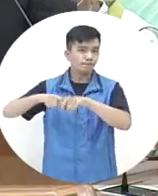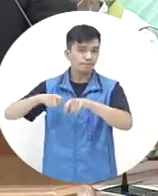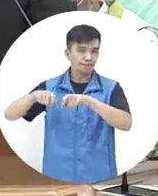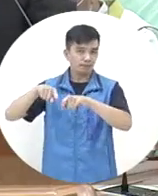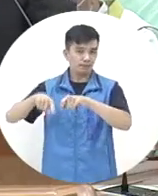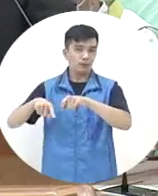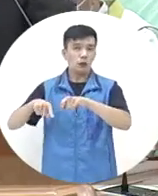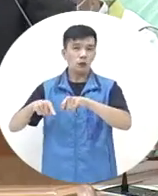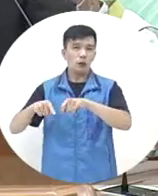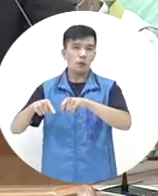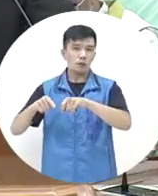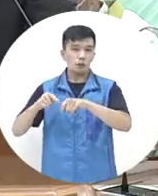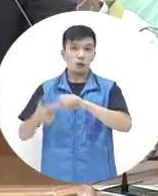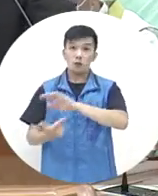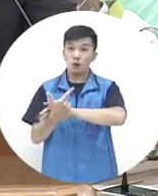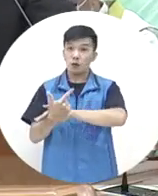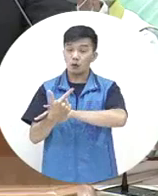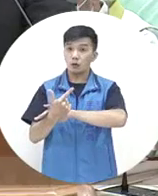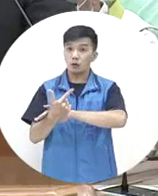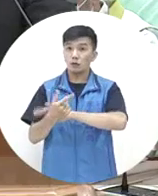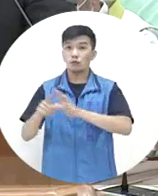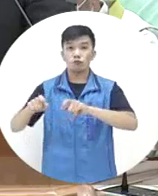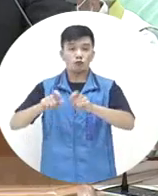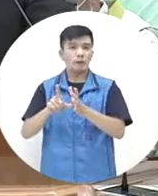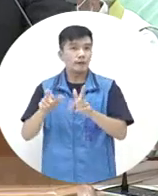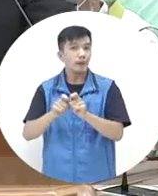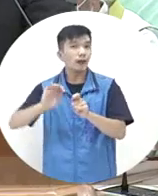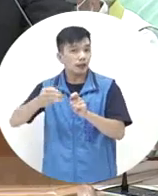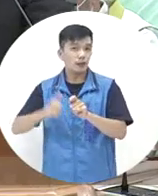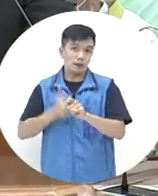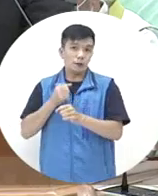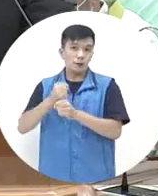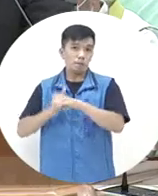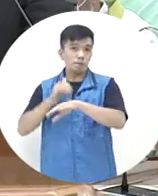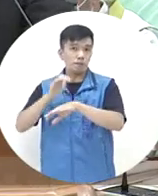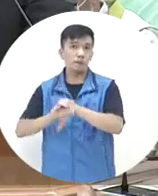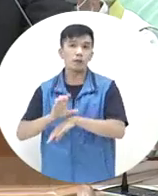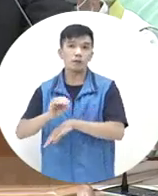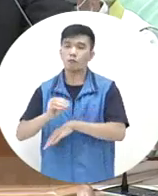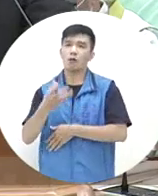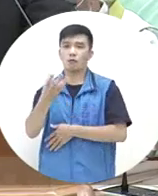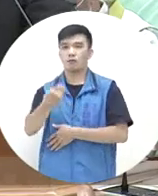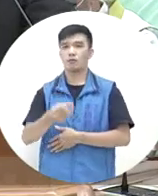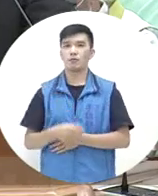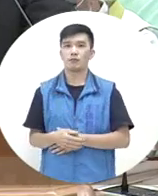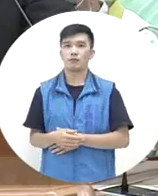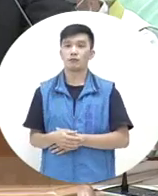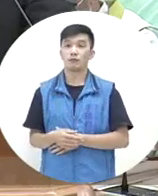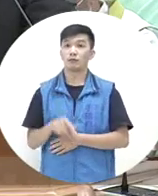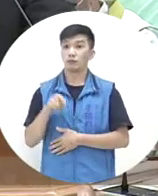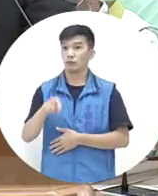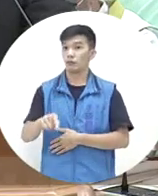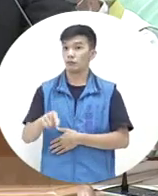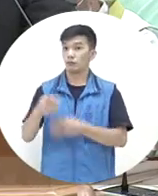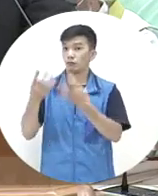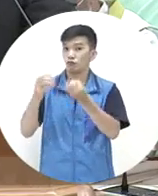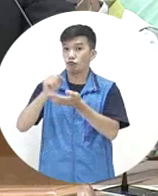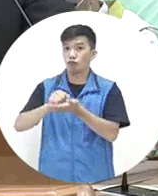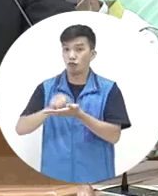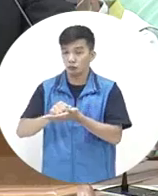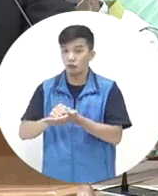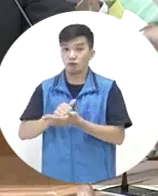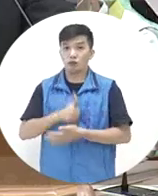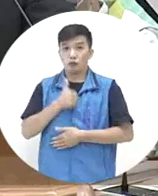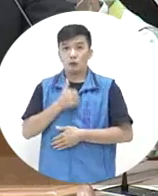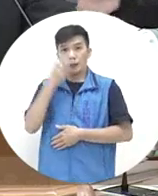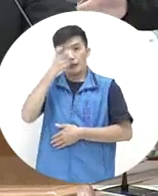很快了、 啊， 我是跟你讲说具体实践的啦，具体实践的数字，这个也不是我讲，是审计处的决算报告啊，